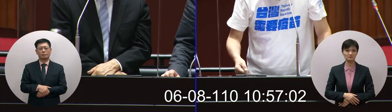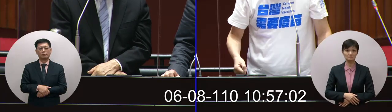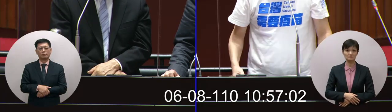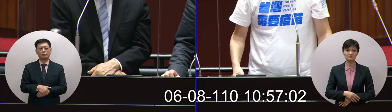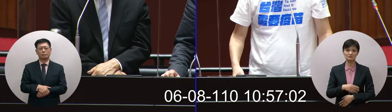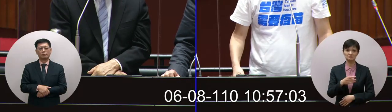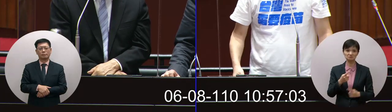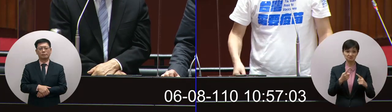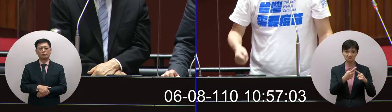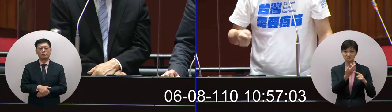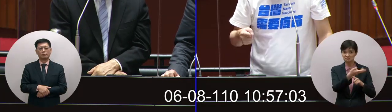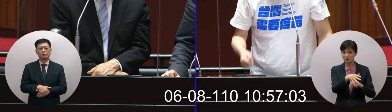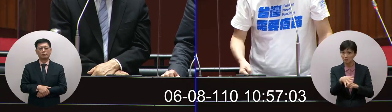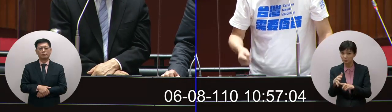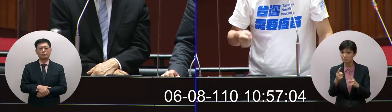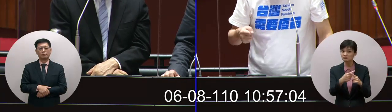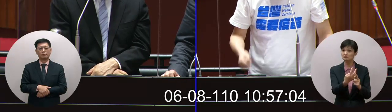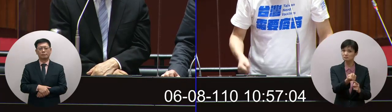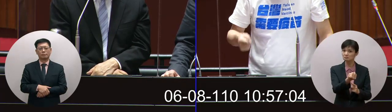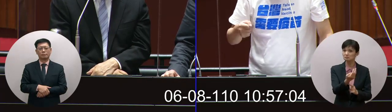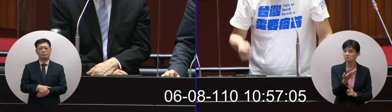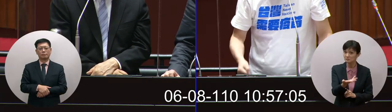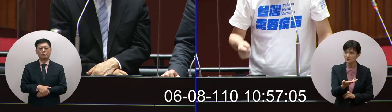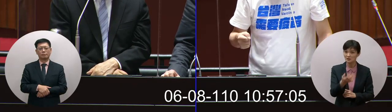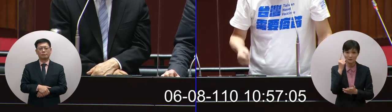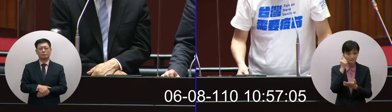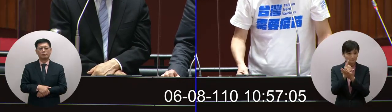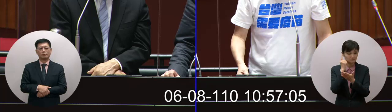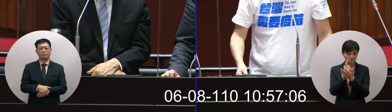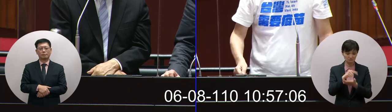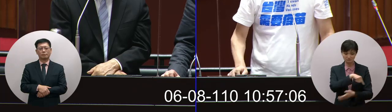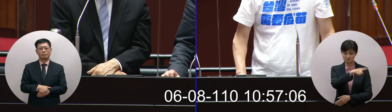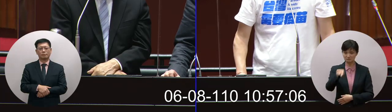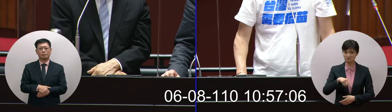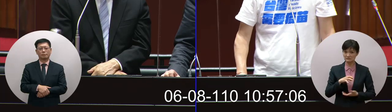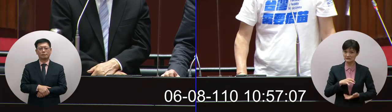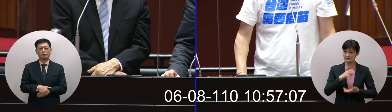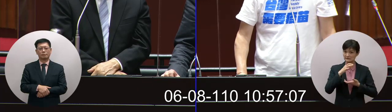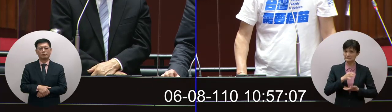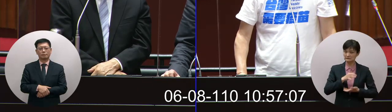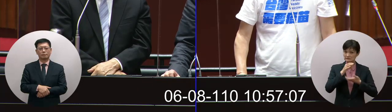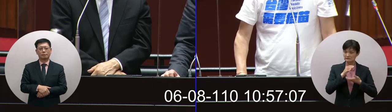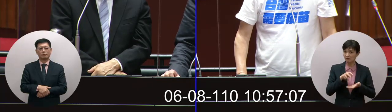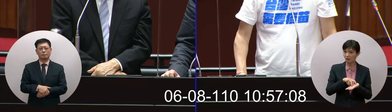会往生？每天大家都活在担心受怕。